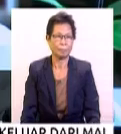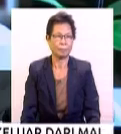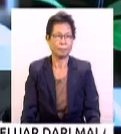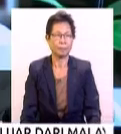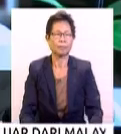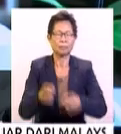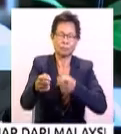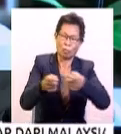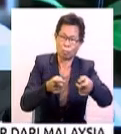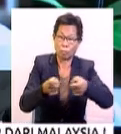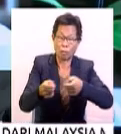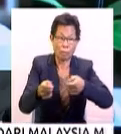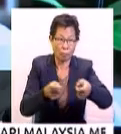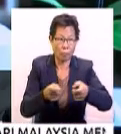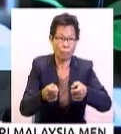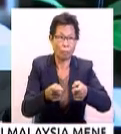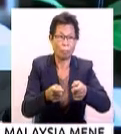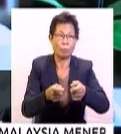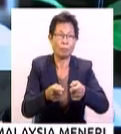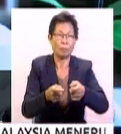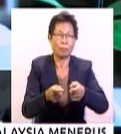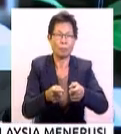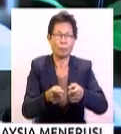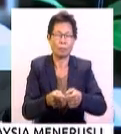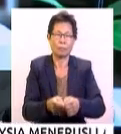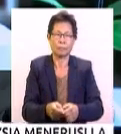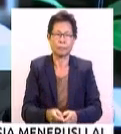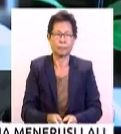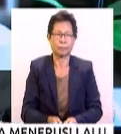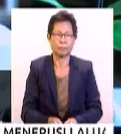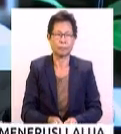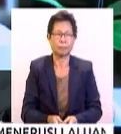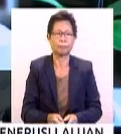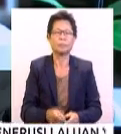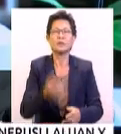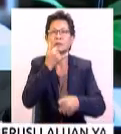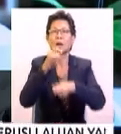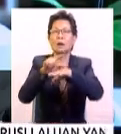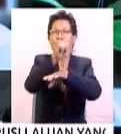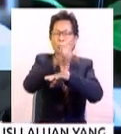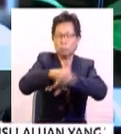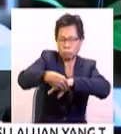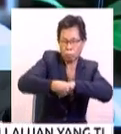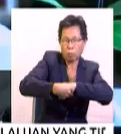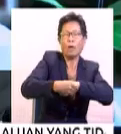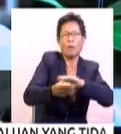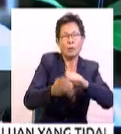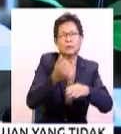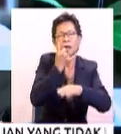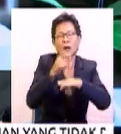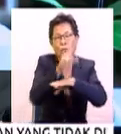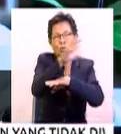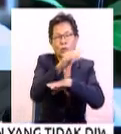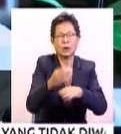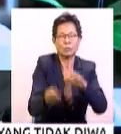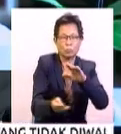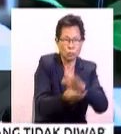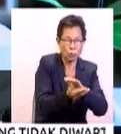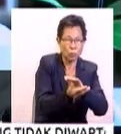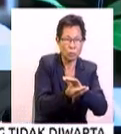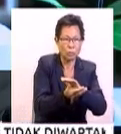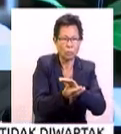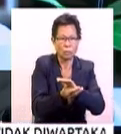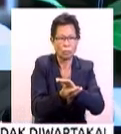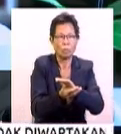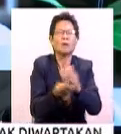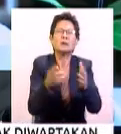urus, kemerosotan integriti, penyelewengan, rasuah dan kekirisan seperti mana